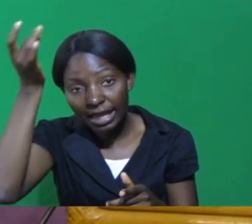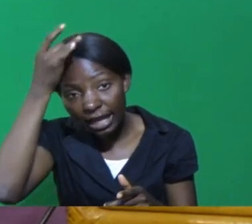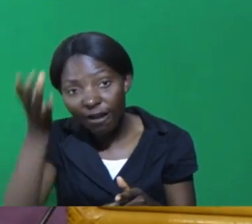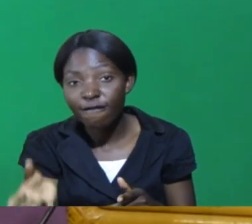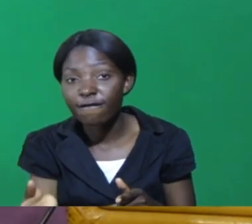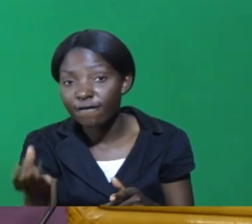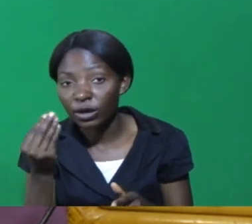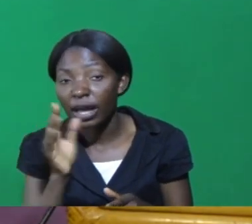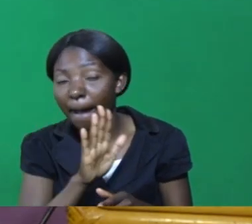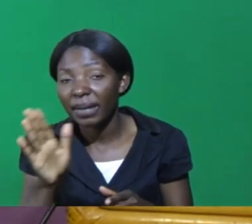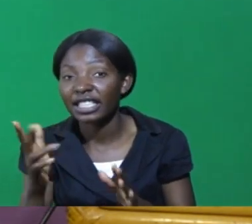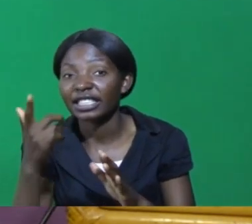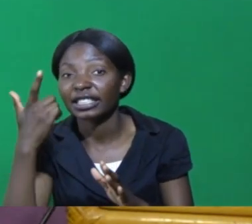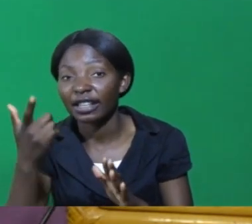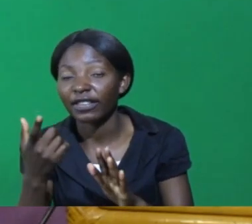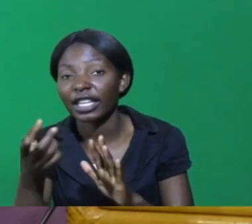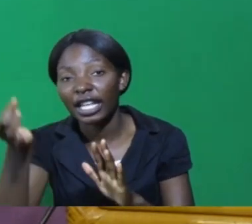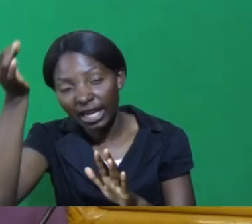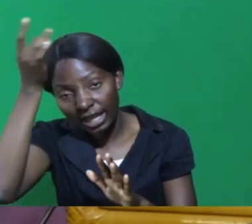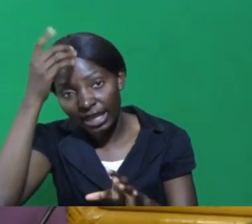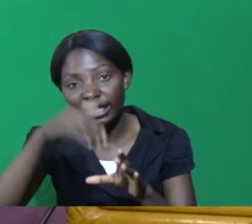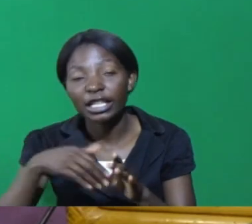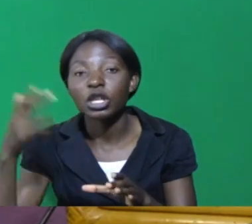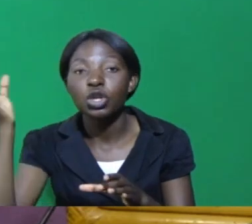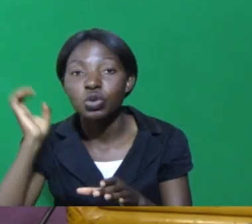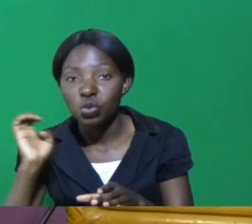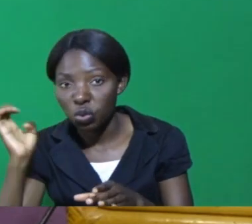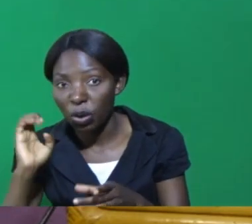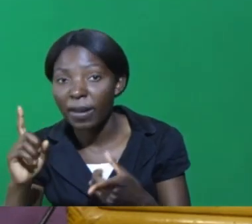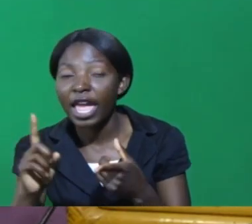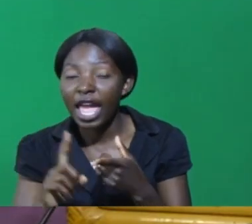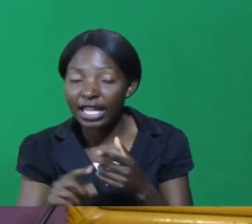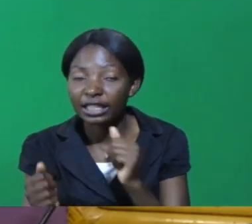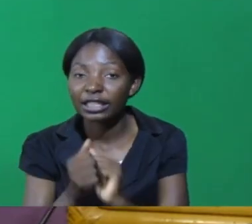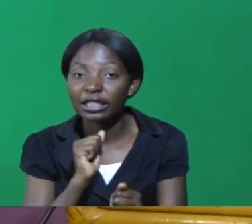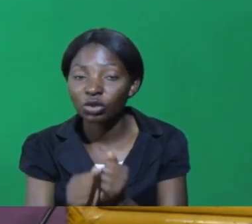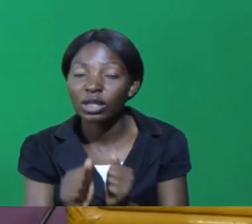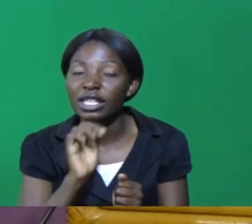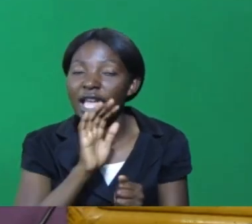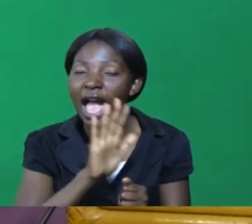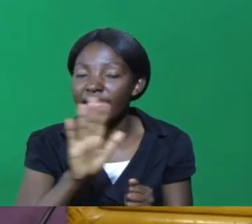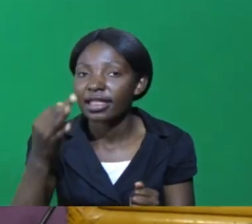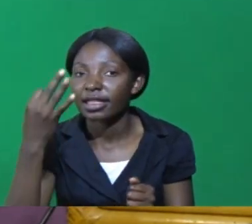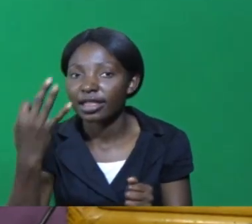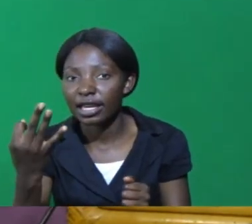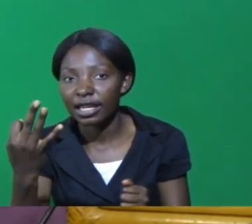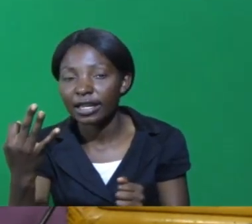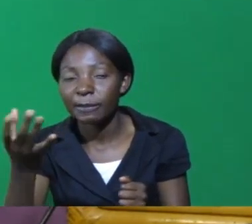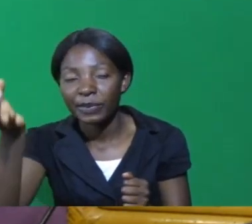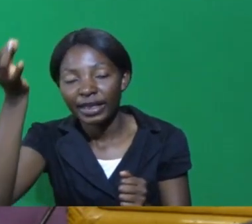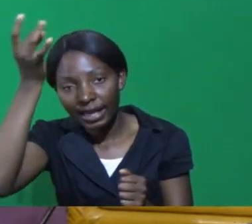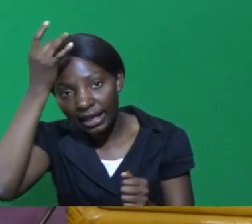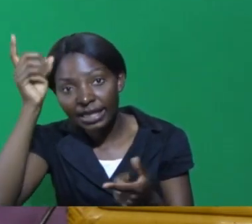pane madzimambo 7. Ndiye ari kuEurope. Ndiye akaparadza mamwe madzimambo 3.